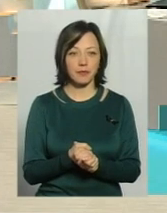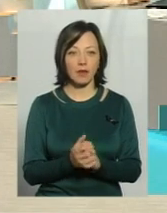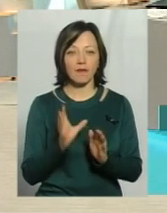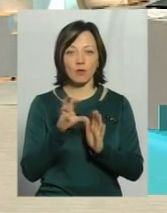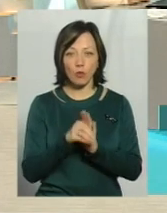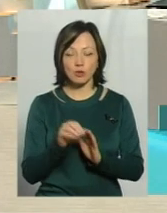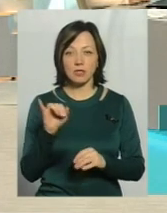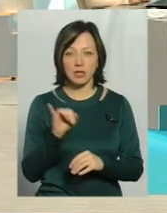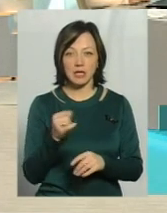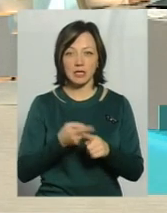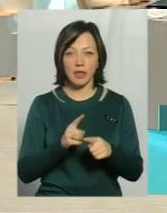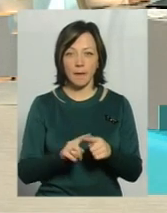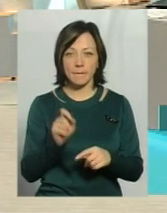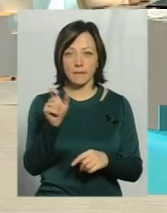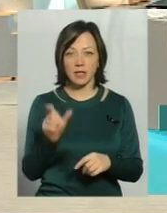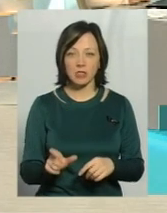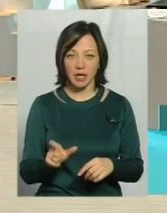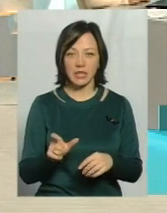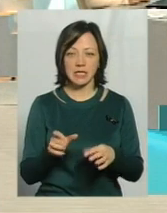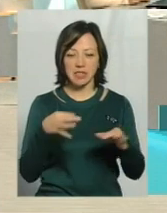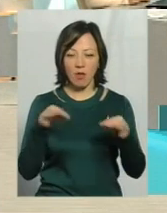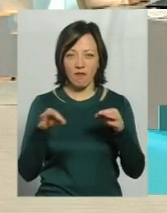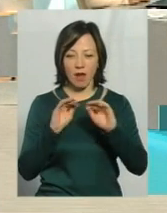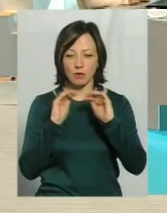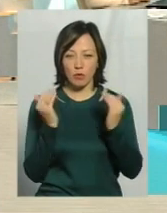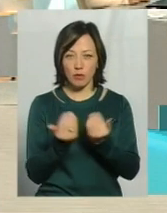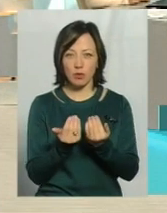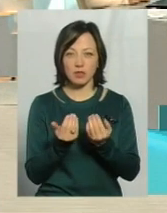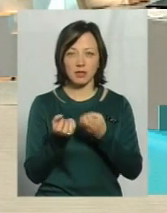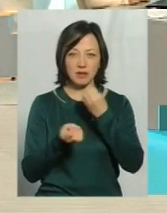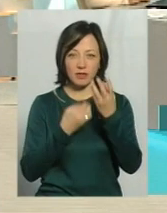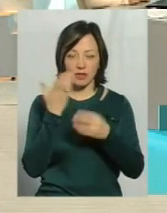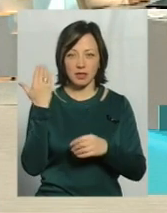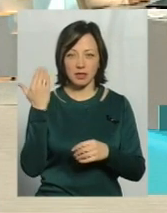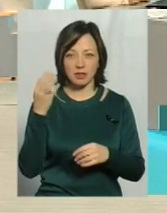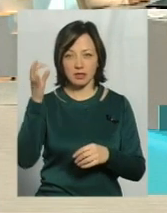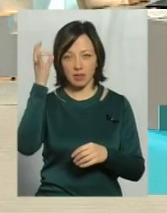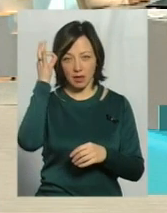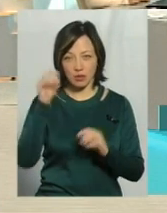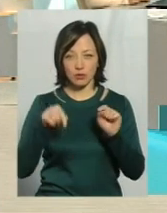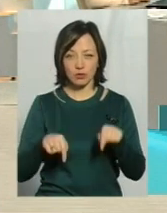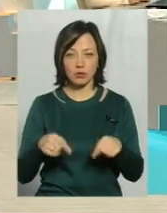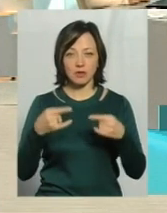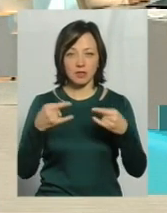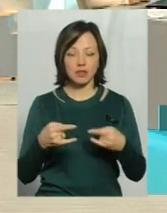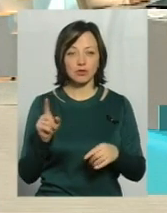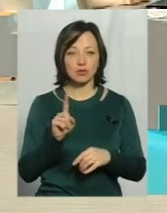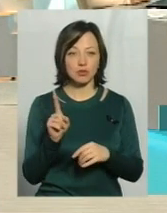числі якраз оці пляшки ПЕТ, целофани, обгортки, квіти. Я колись навіть згадував, вже, здається, в цій студії також,